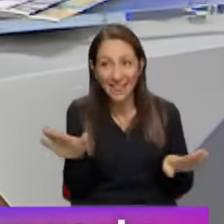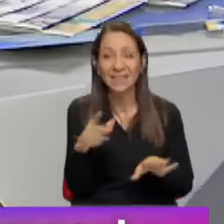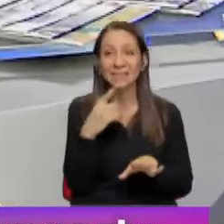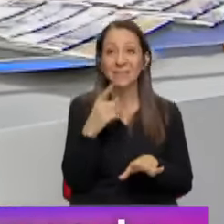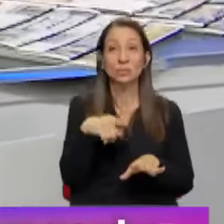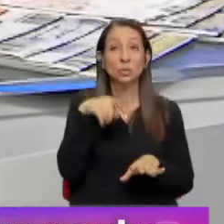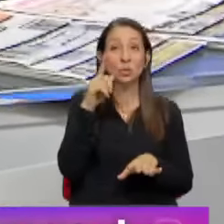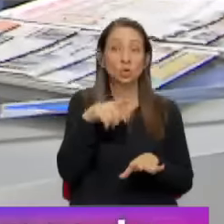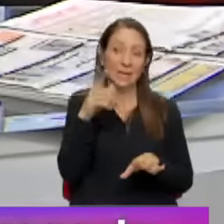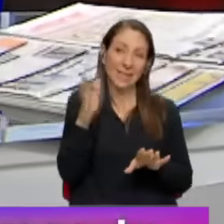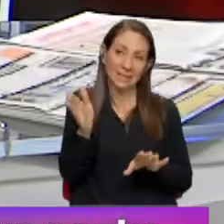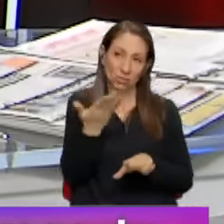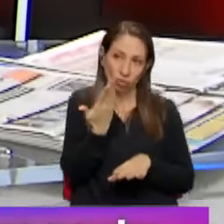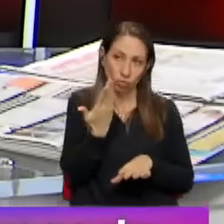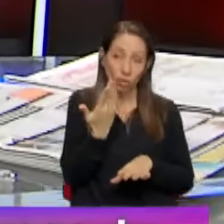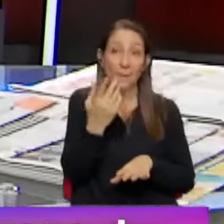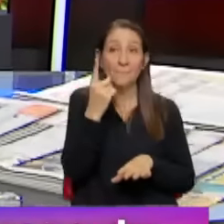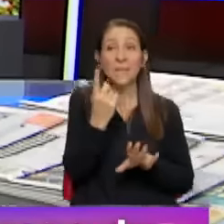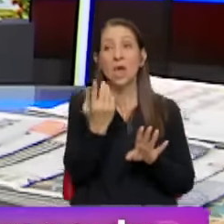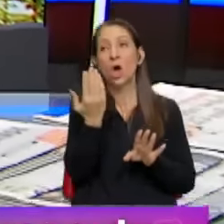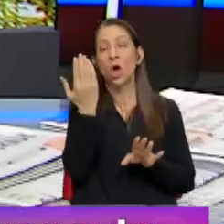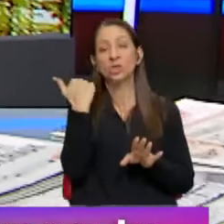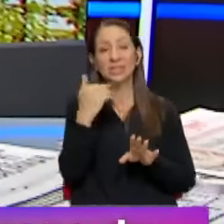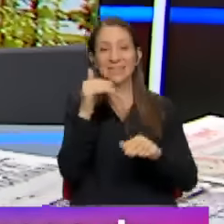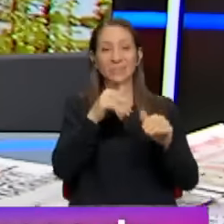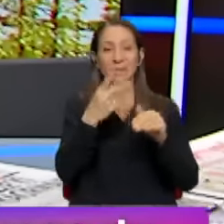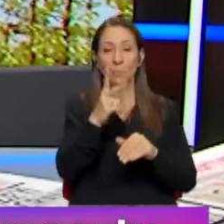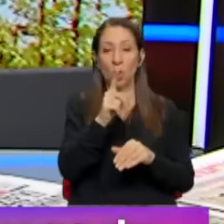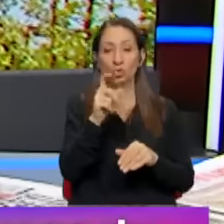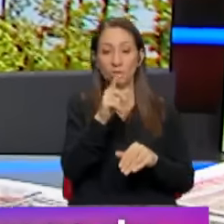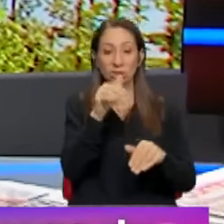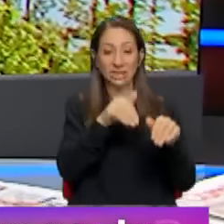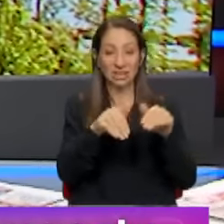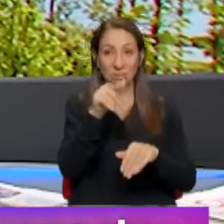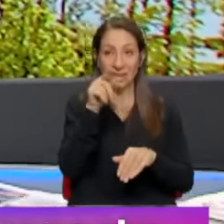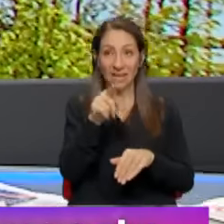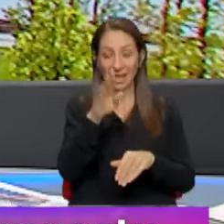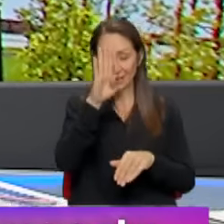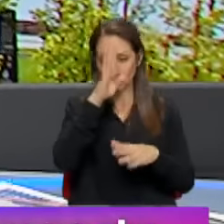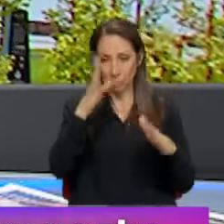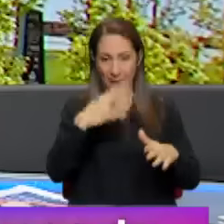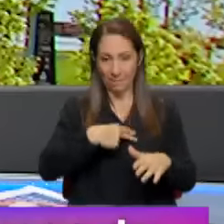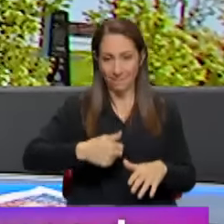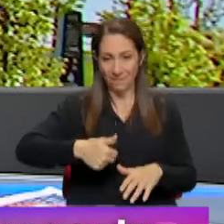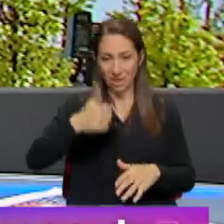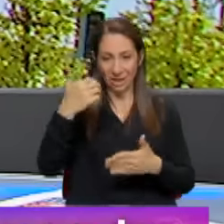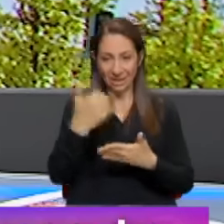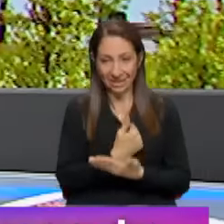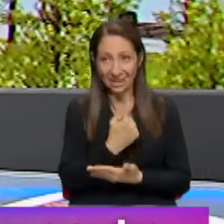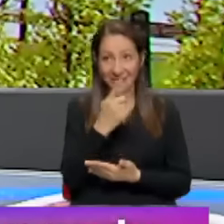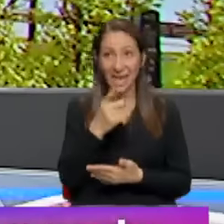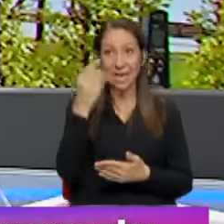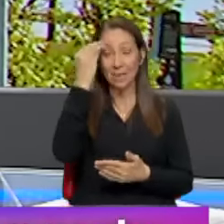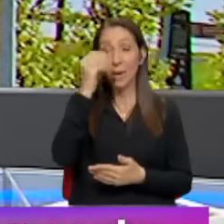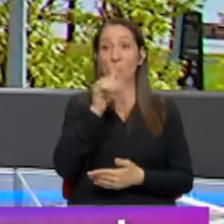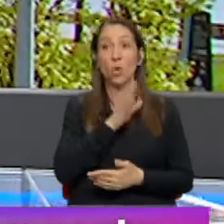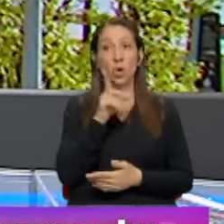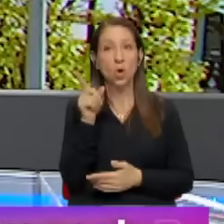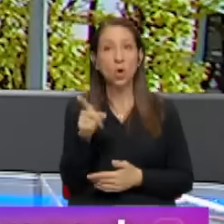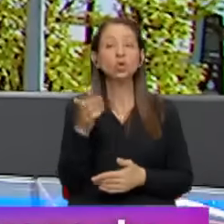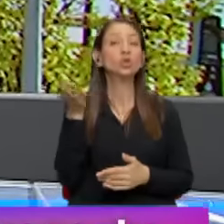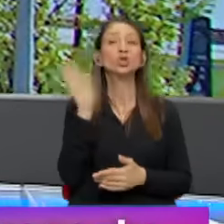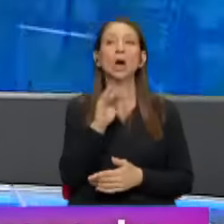dediğimiz günlerden geçiyoruz. Bir önceki seçimde 2019 seçimlerinde İstanbul Büyükşehir Belediye Başkanlığı'nı kazandığında Ekrem